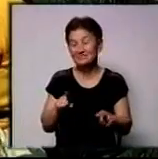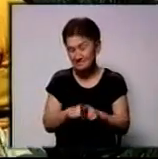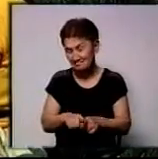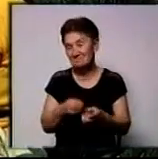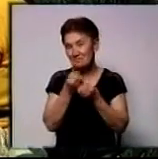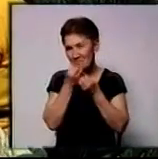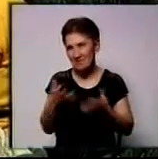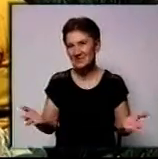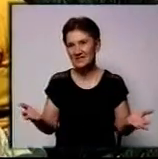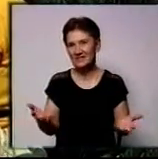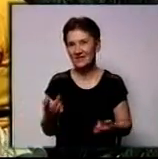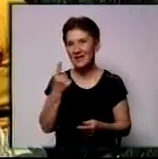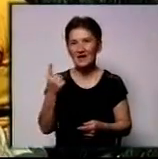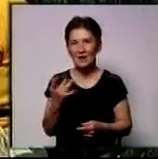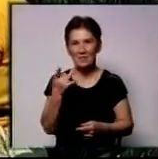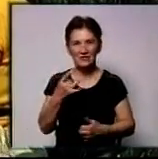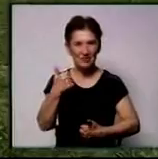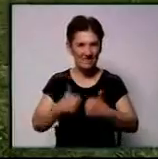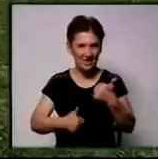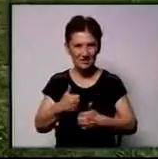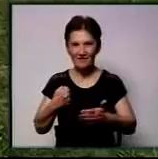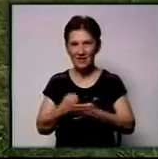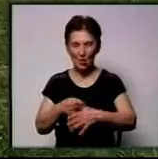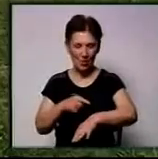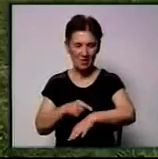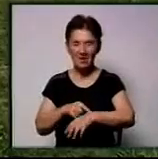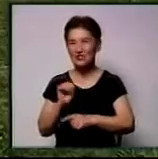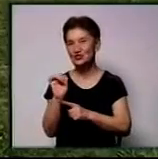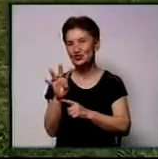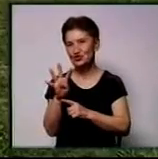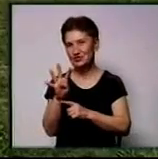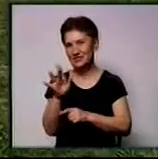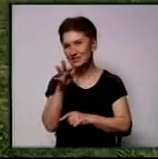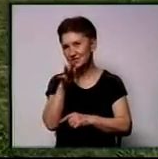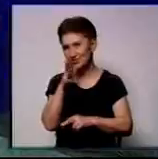Перший фестиваль тривав до 14-ї години. Інна Примак, Анатолій Басистий. День за днем.